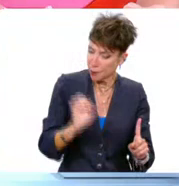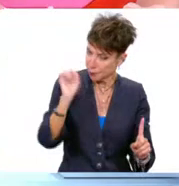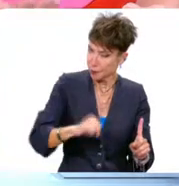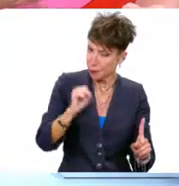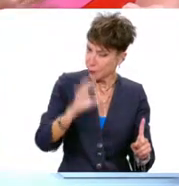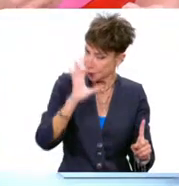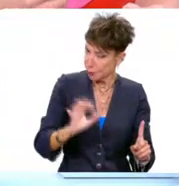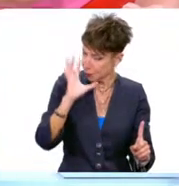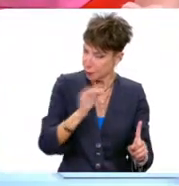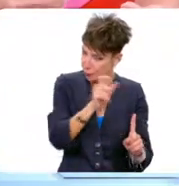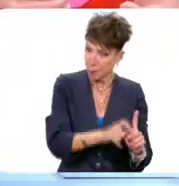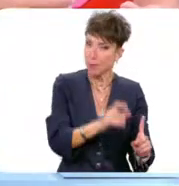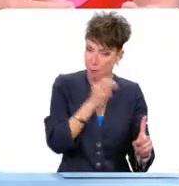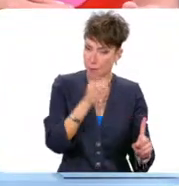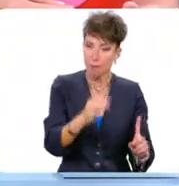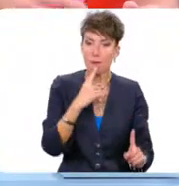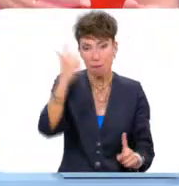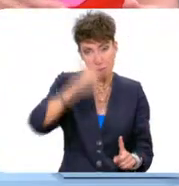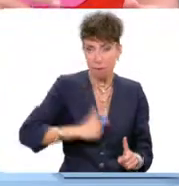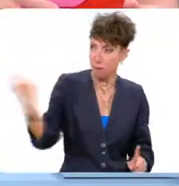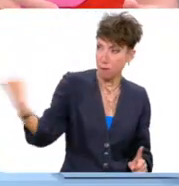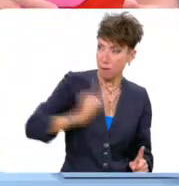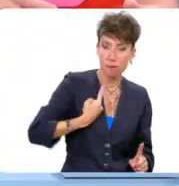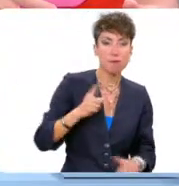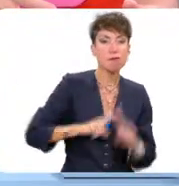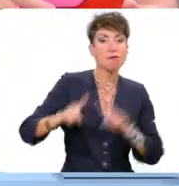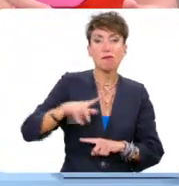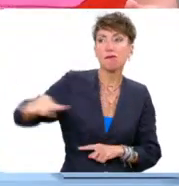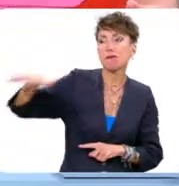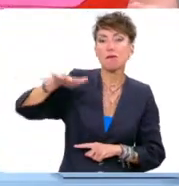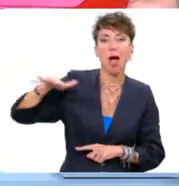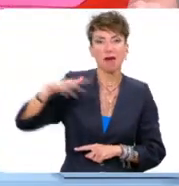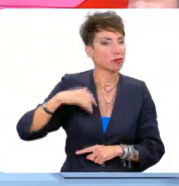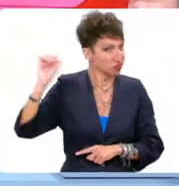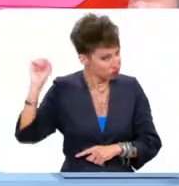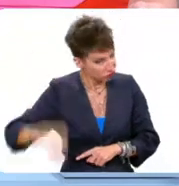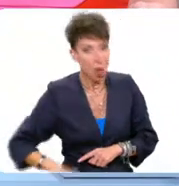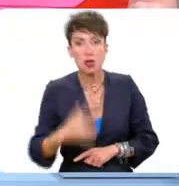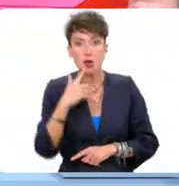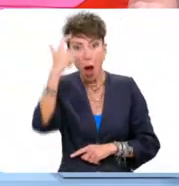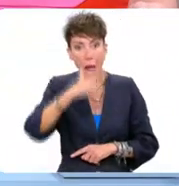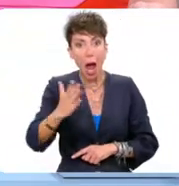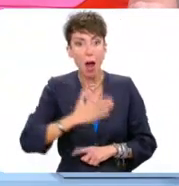αλήθεια μας είπε εγώ εντέλλομαι από την περιφέρεια βεβαίως γιατί πήρα τηλέφωνο τον